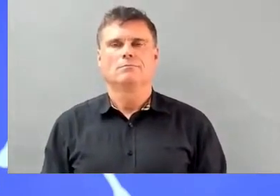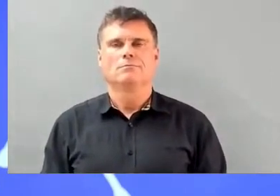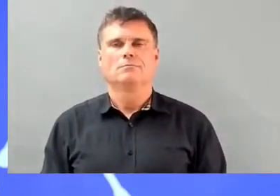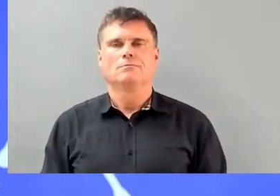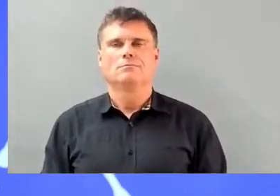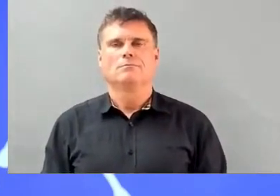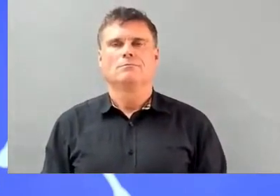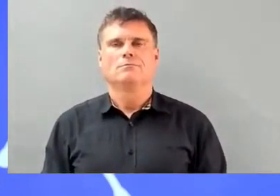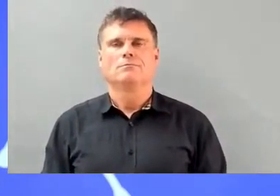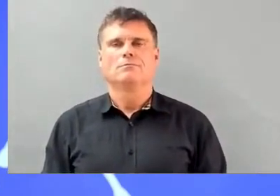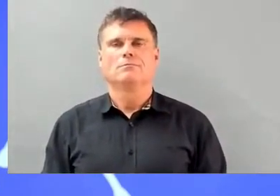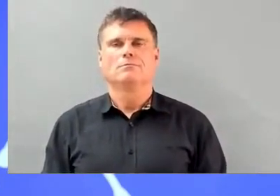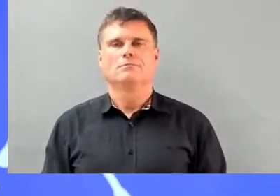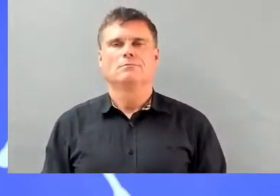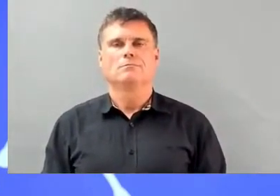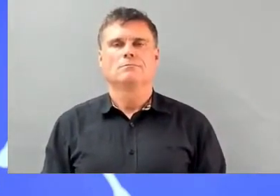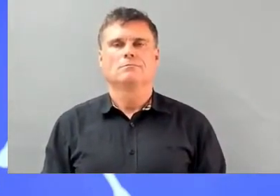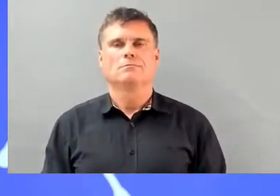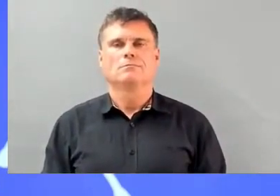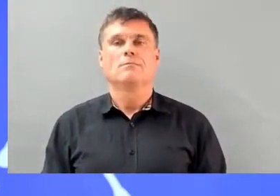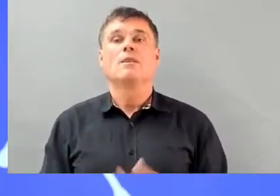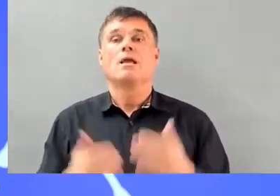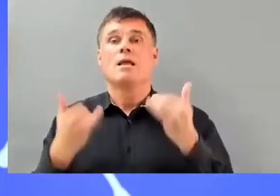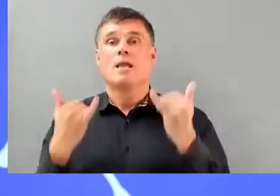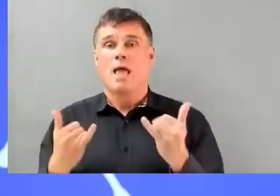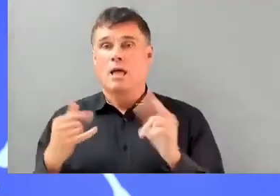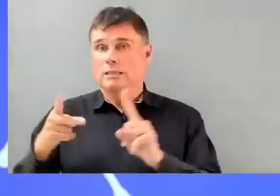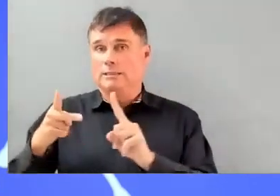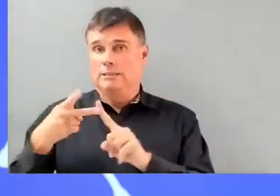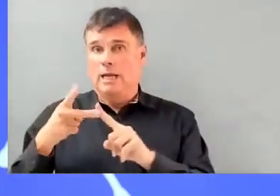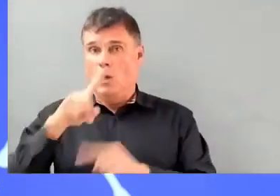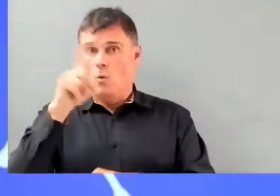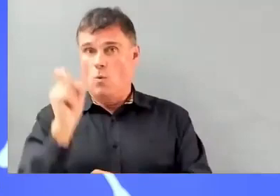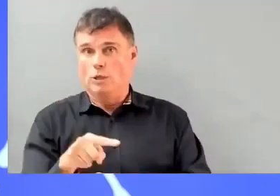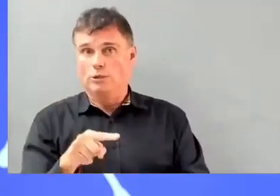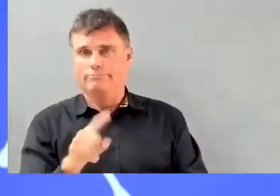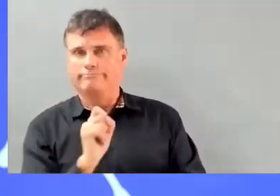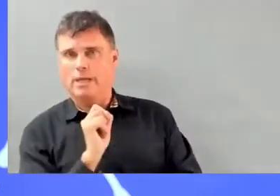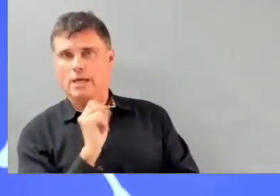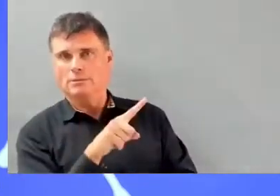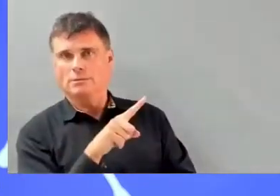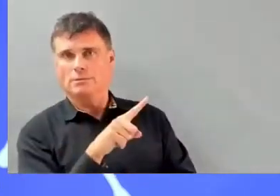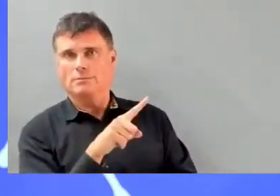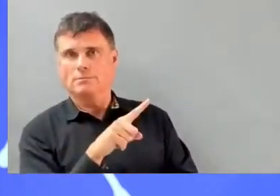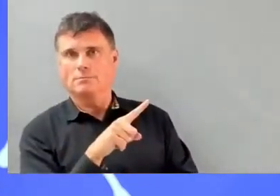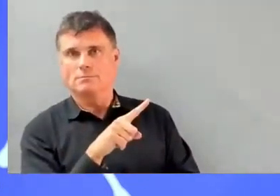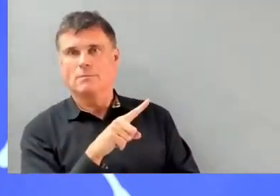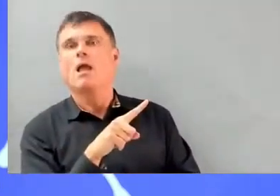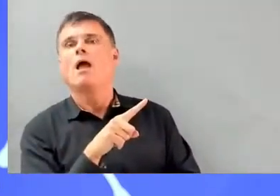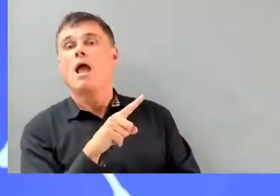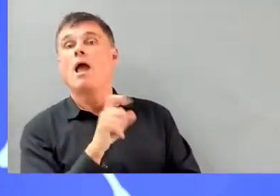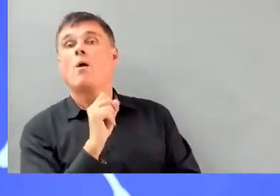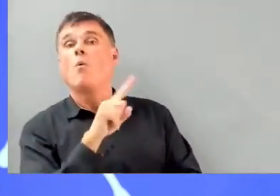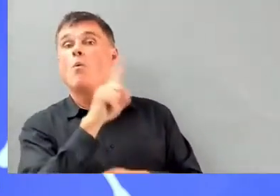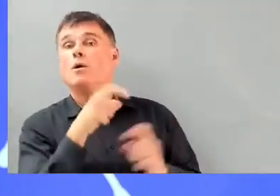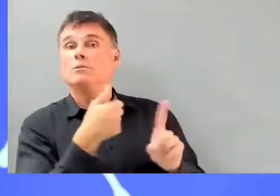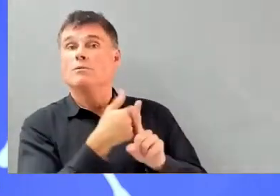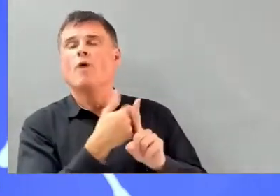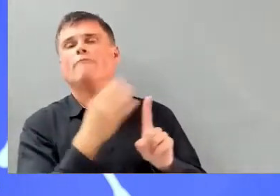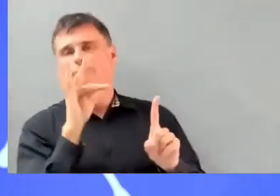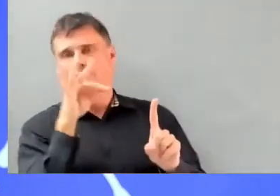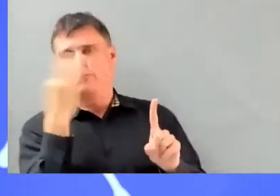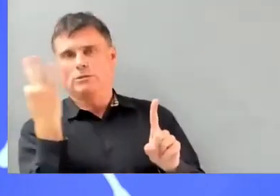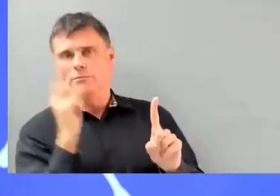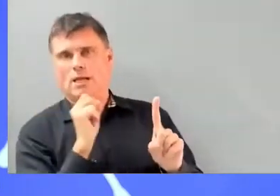Oui, j'ai une deuxième question. On sait que la pénurie de personnel dans le milieu de la santé est pas mal répandue ici comme ailleurs. Et